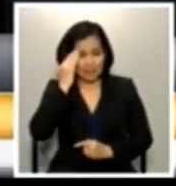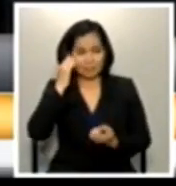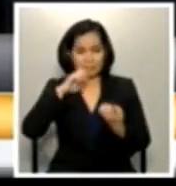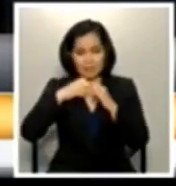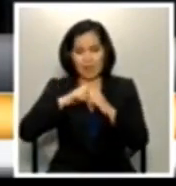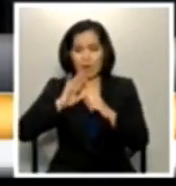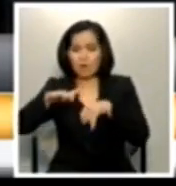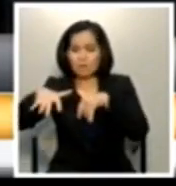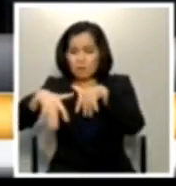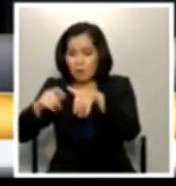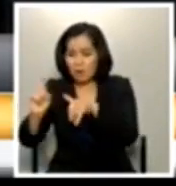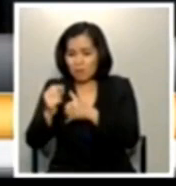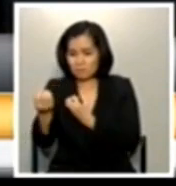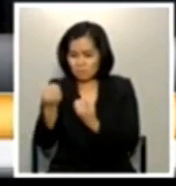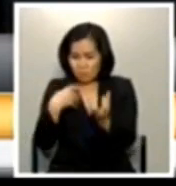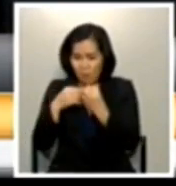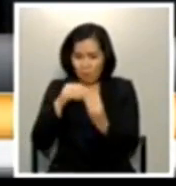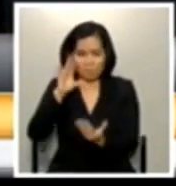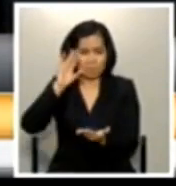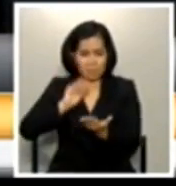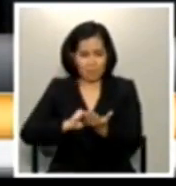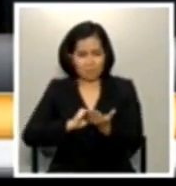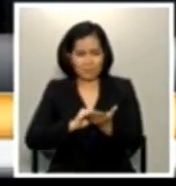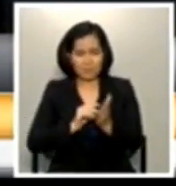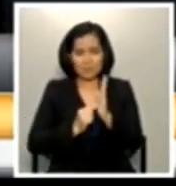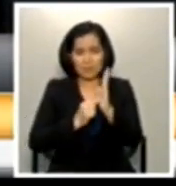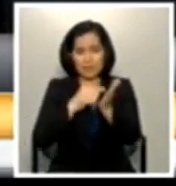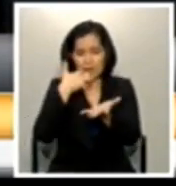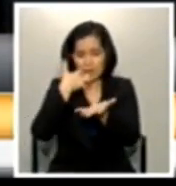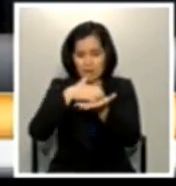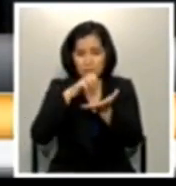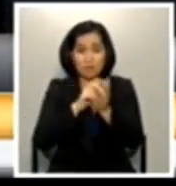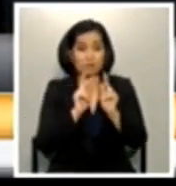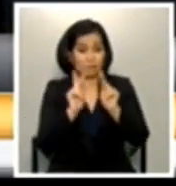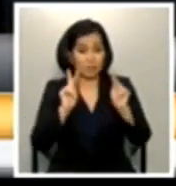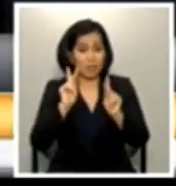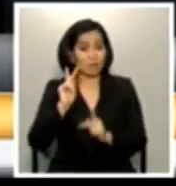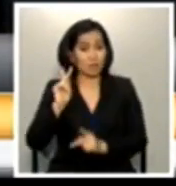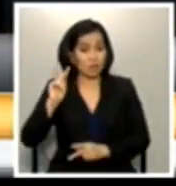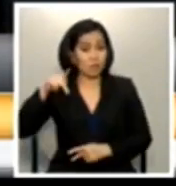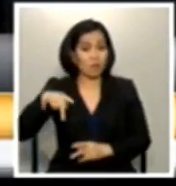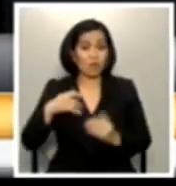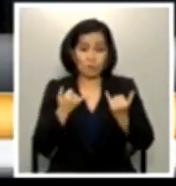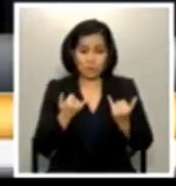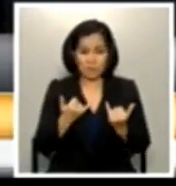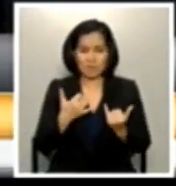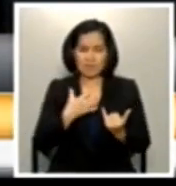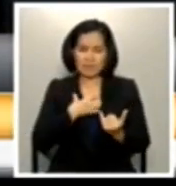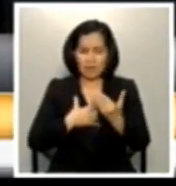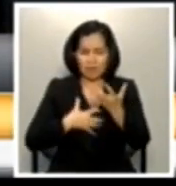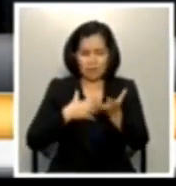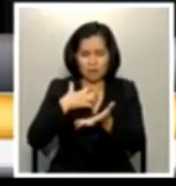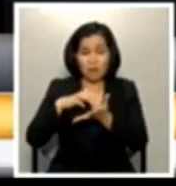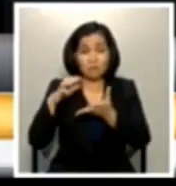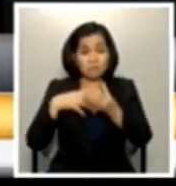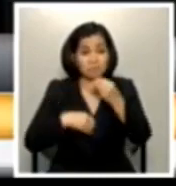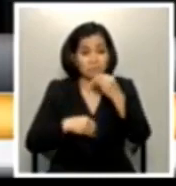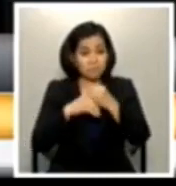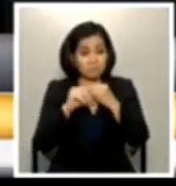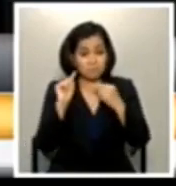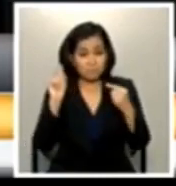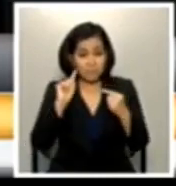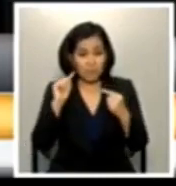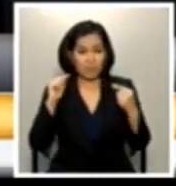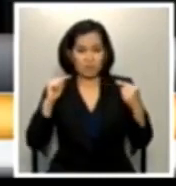ของพี่น้องประชาชนเข้ามาสู่คณะอนุกรรมการนะครับแล้วก็อยากจะเรียนให้ท่านฟังเพิ่มเติมว่าปัญหาของ